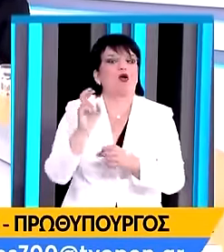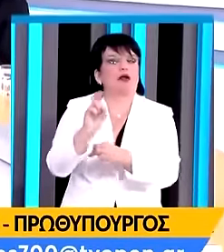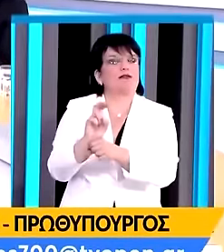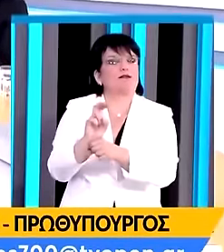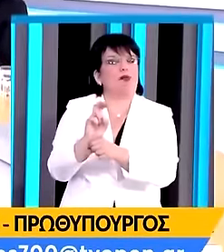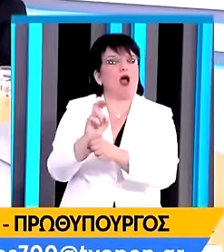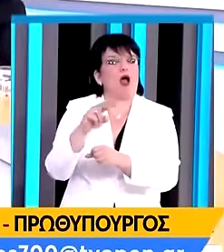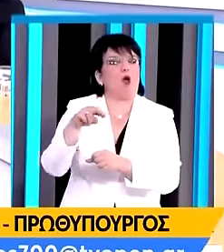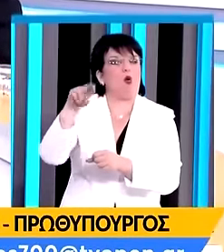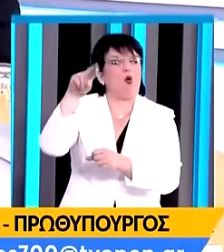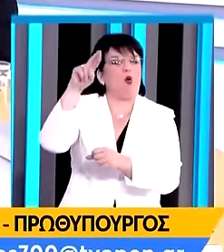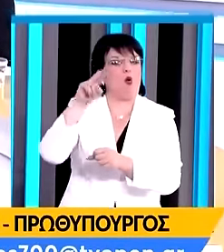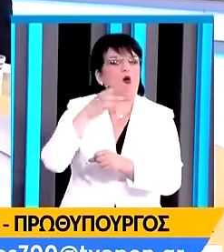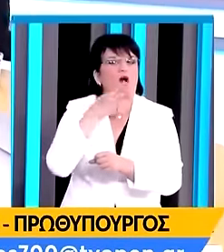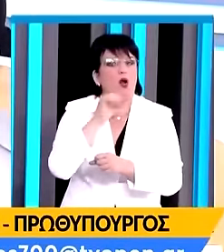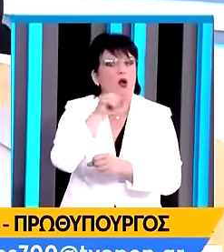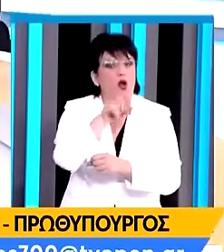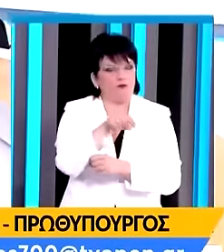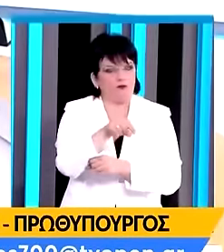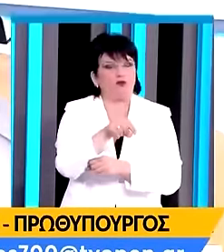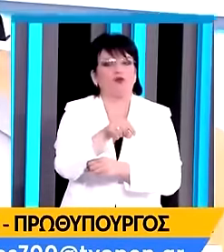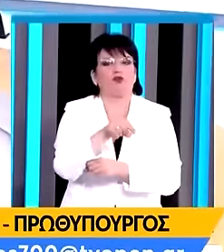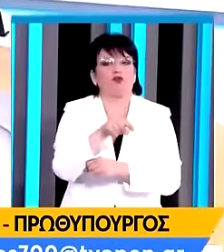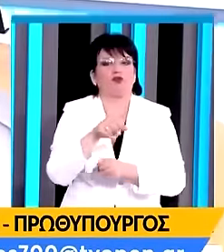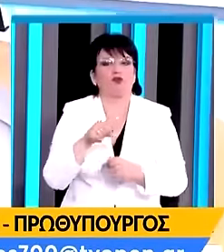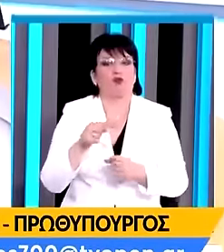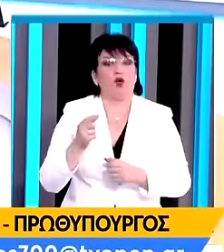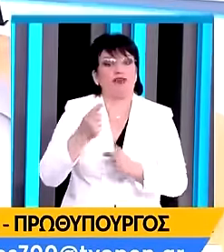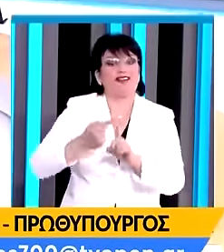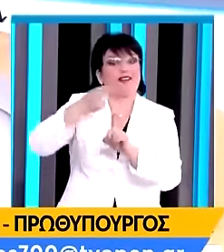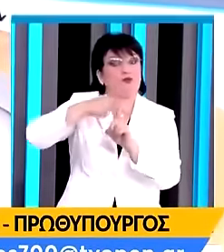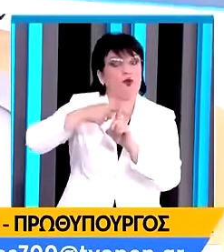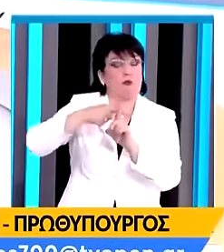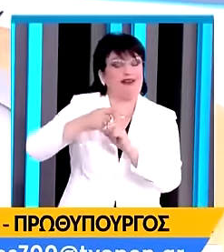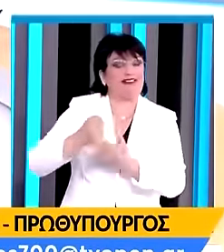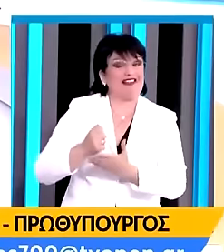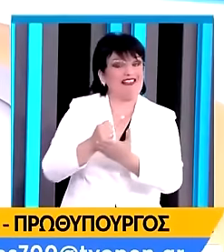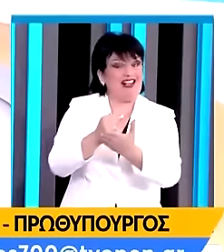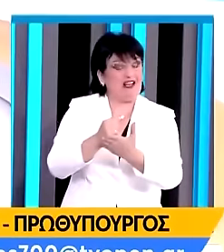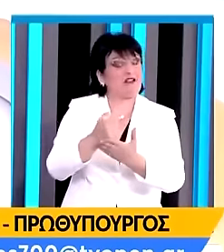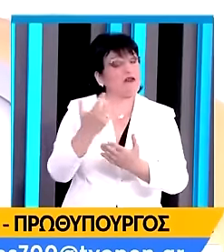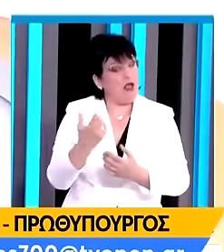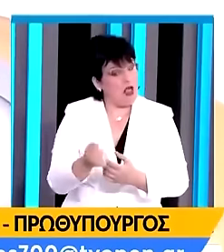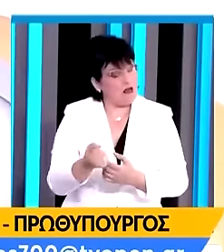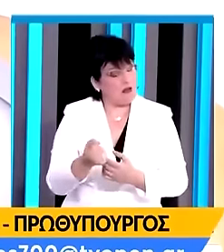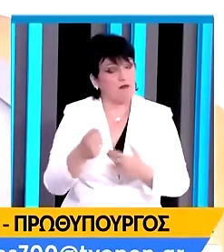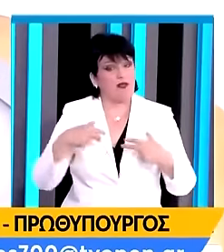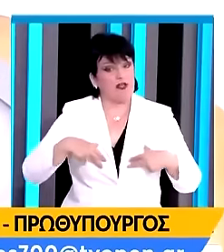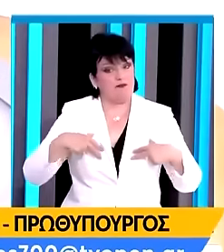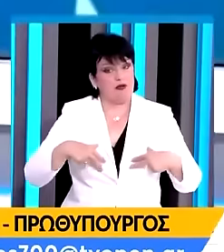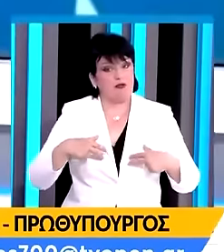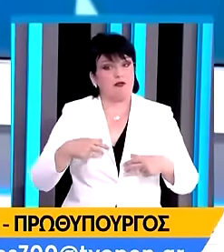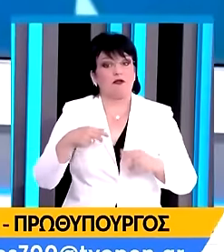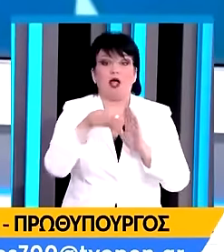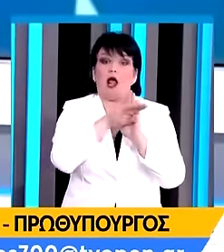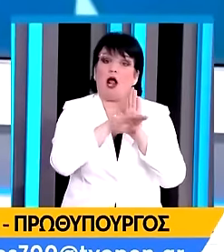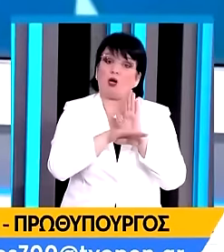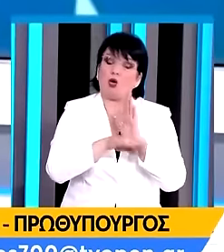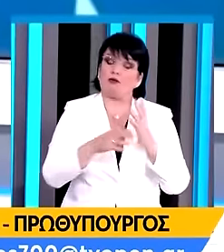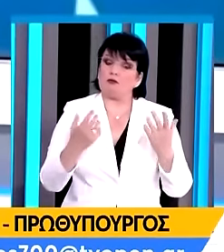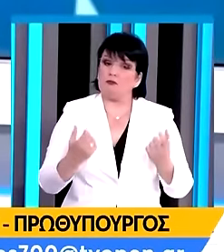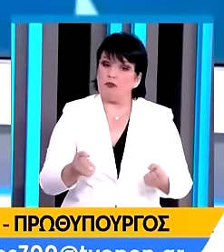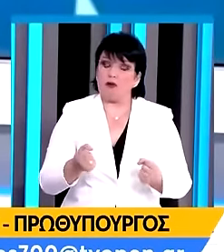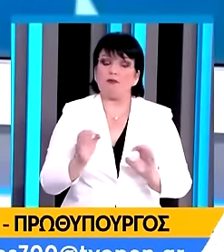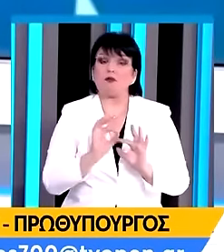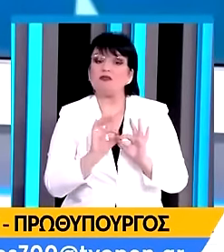Σε καθεστώς, ναι, γι' αυτό και δώσαμε και τις συμπληρωματικές βοήθειες. Όμως οι κανόνες αλλάζουν πια. Και από τη στιγμή που έχουμε άλλους κανόνες, πρέπει να